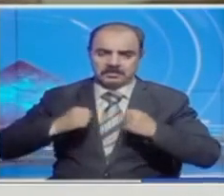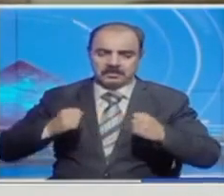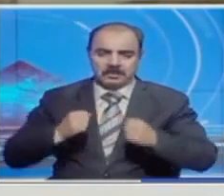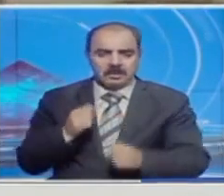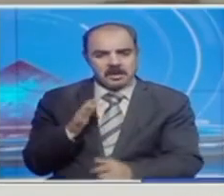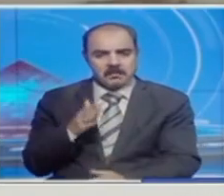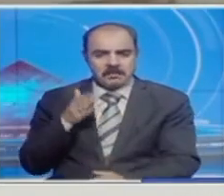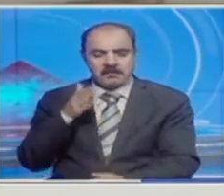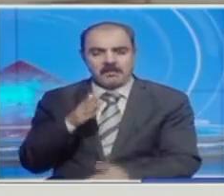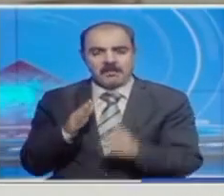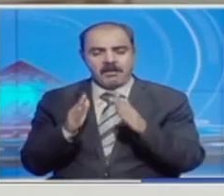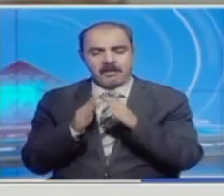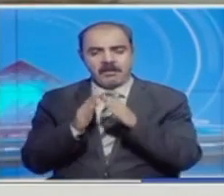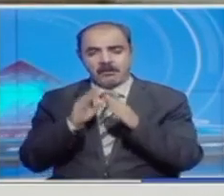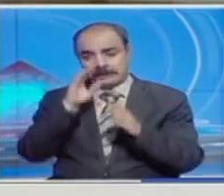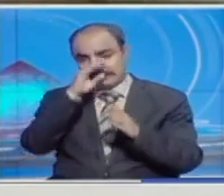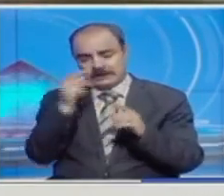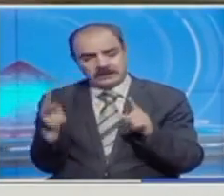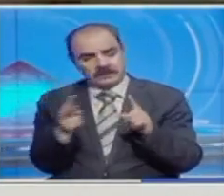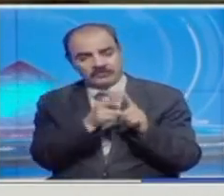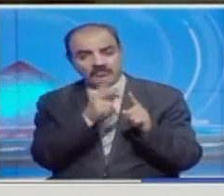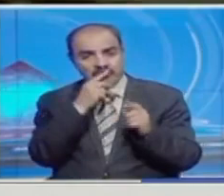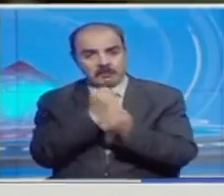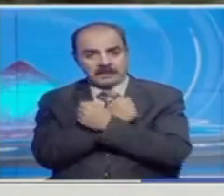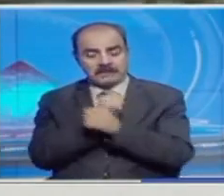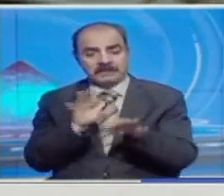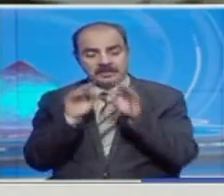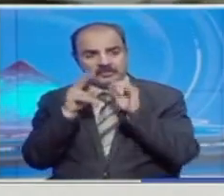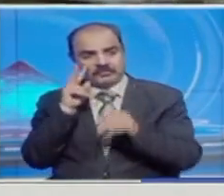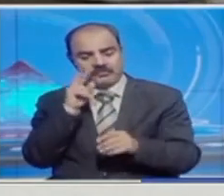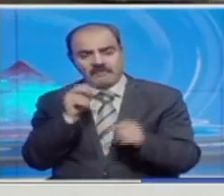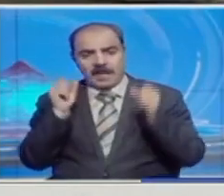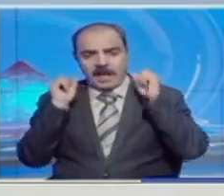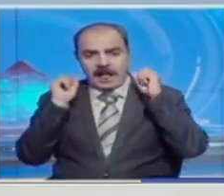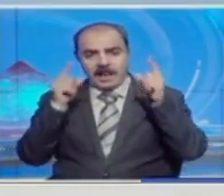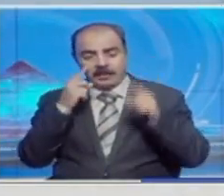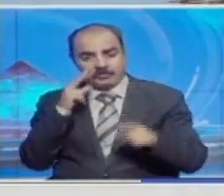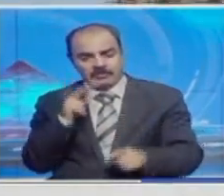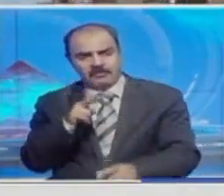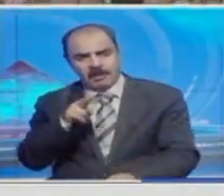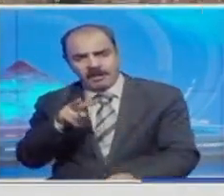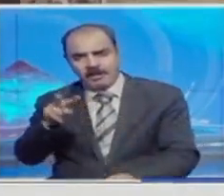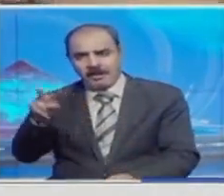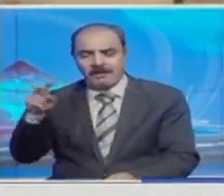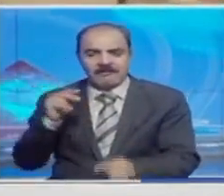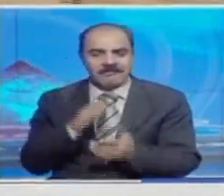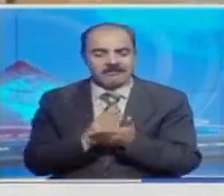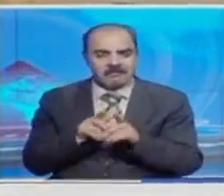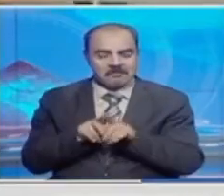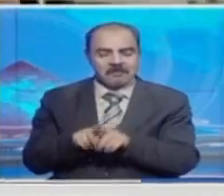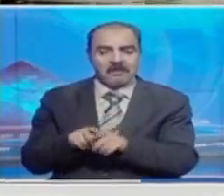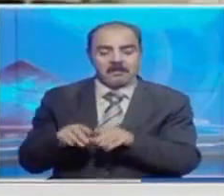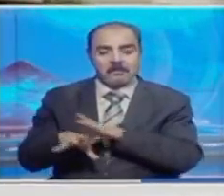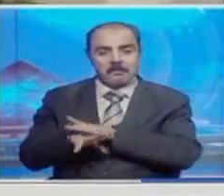إطلالة على أهرامات الجيزة ومتحف الحضارات وقلعة صلاح الدين والقاهرة الفاطمية. يشمل